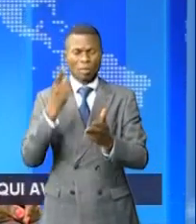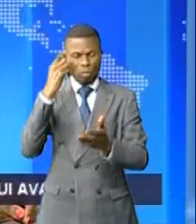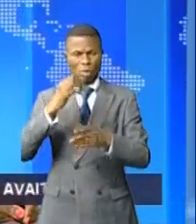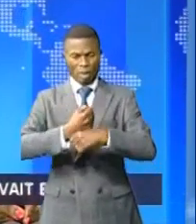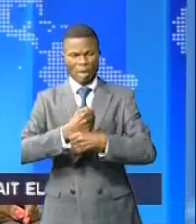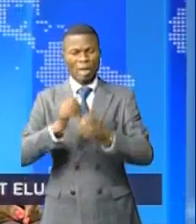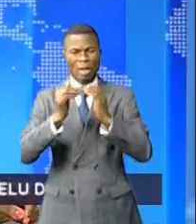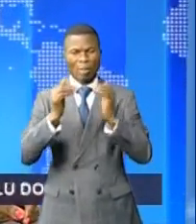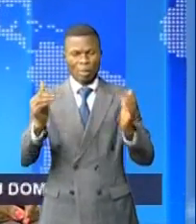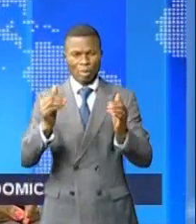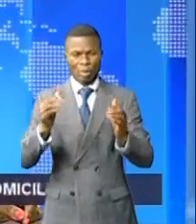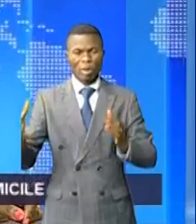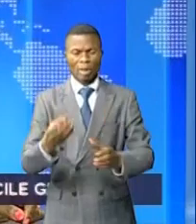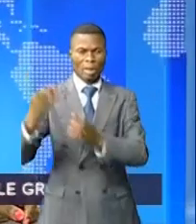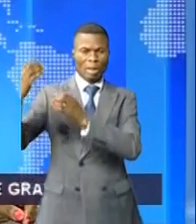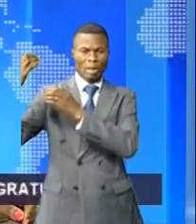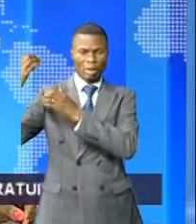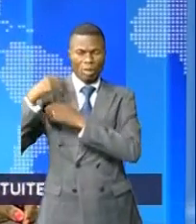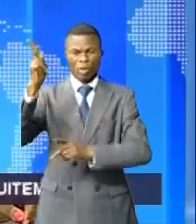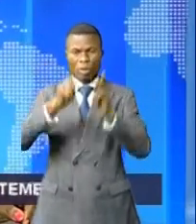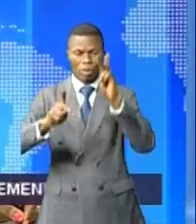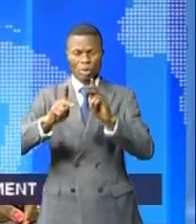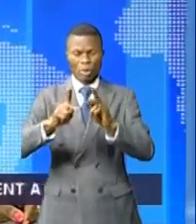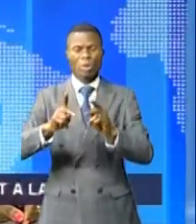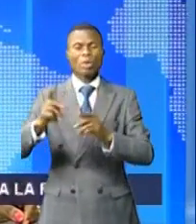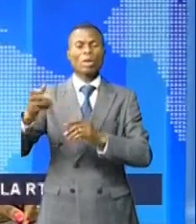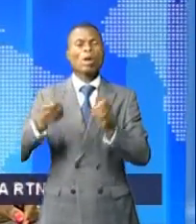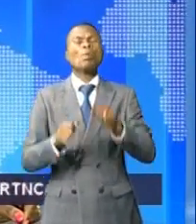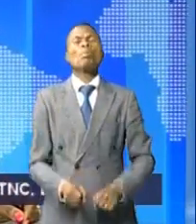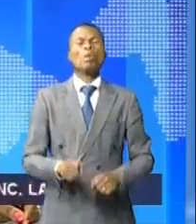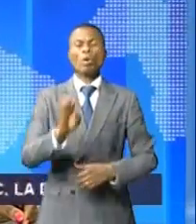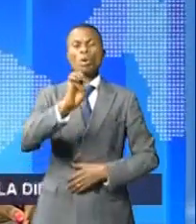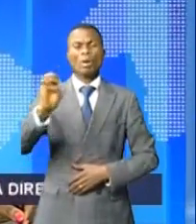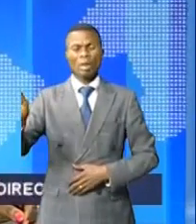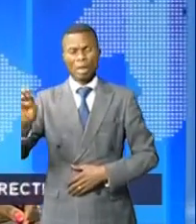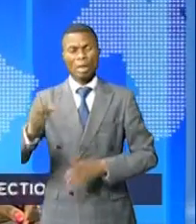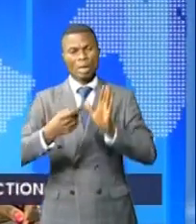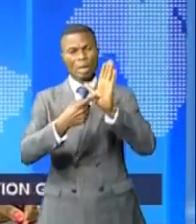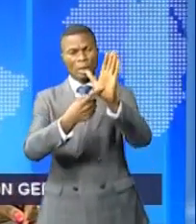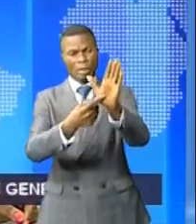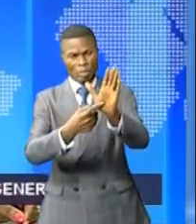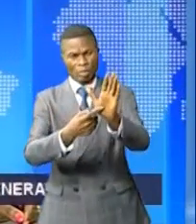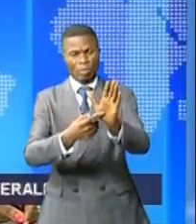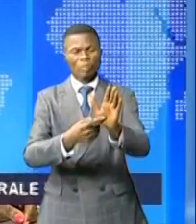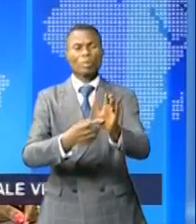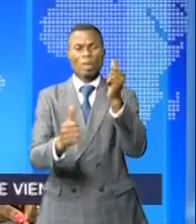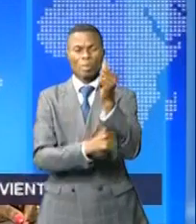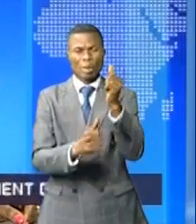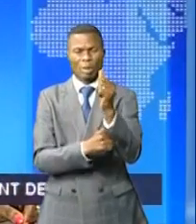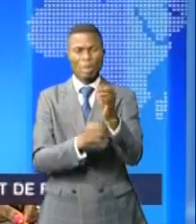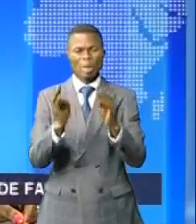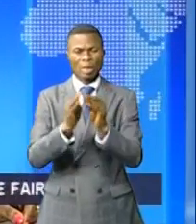restauration de la paix et la prise en charge des populations meurtries à l'est du pays étaient présentées par les participants à